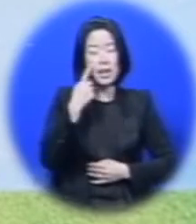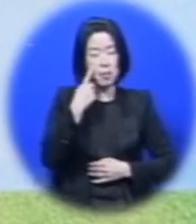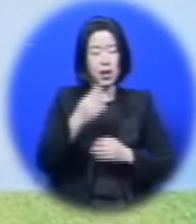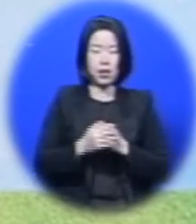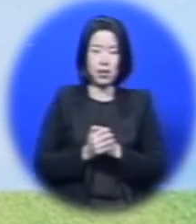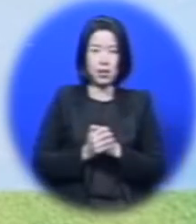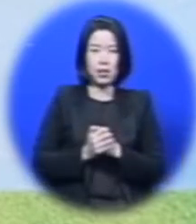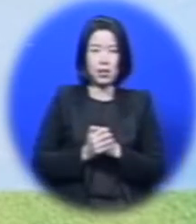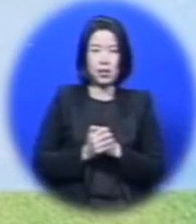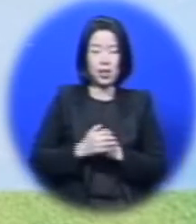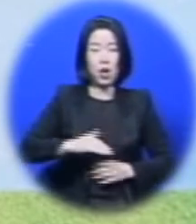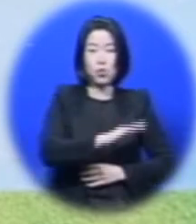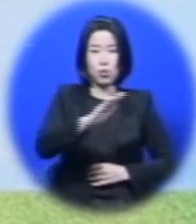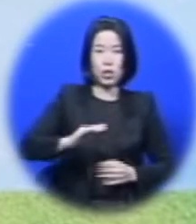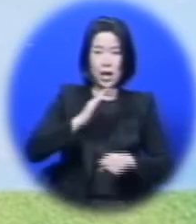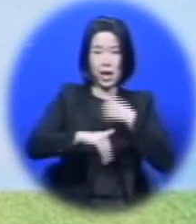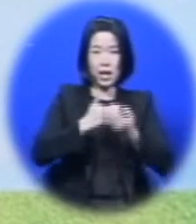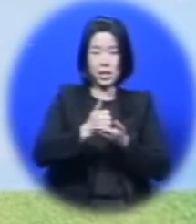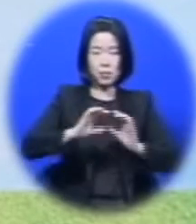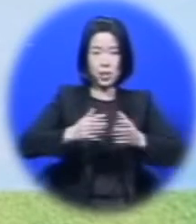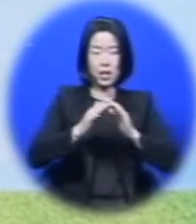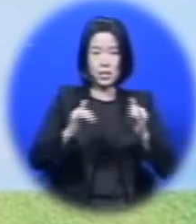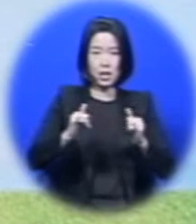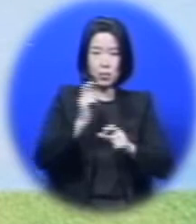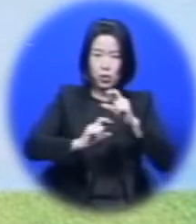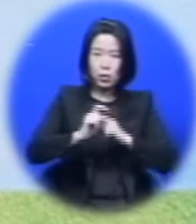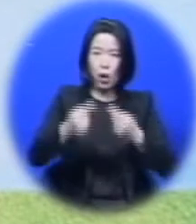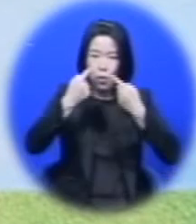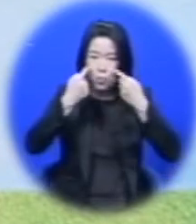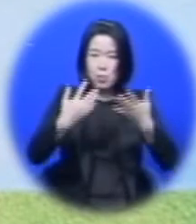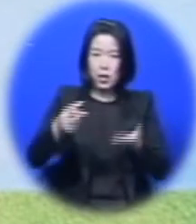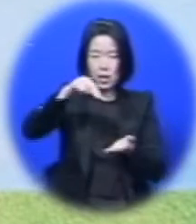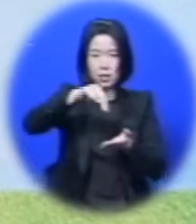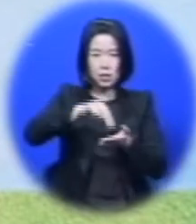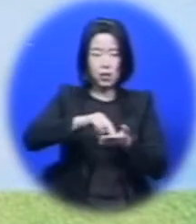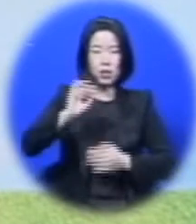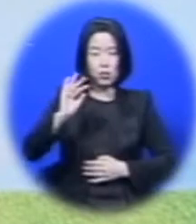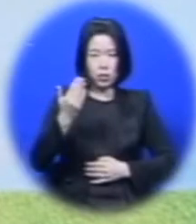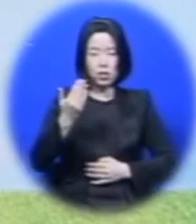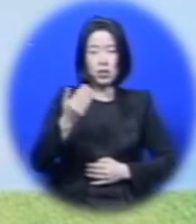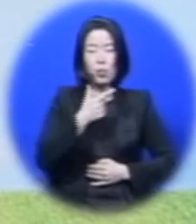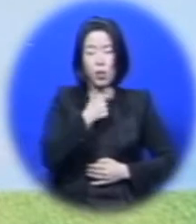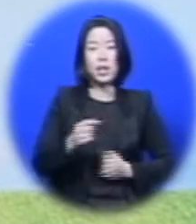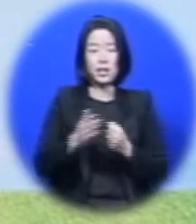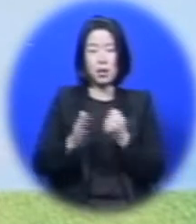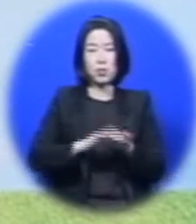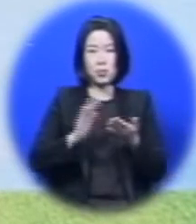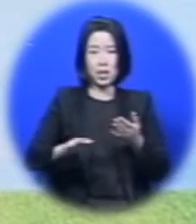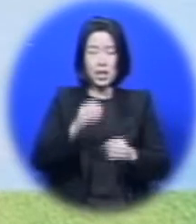좋겠습니다. 우리가 하나님의 나라 사람으로 더 분명하게 설 수 있게 되기를 원하기 때문입니다. 이 시편